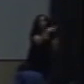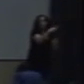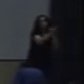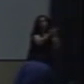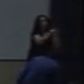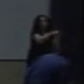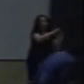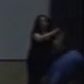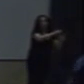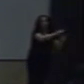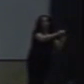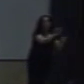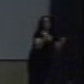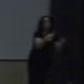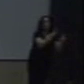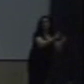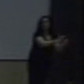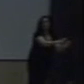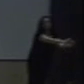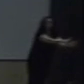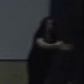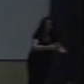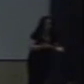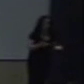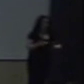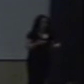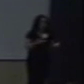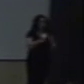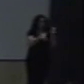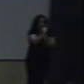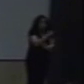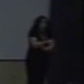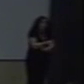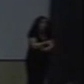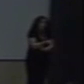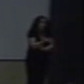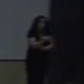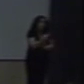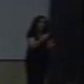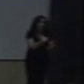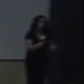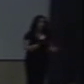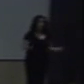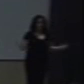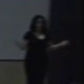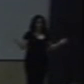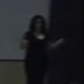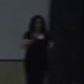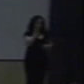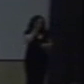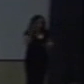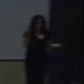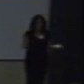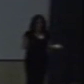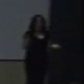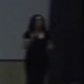a mi això també em va indignar. I després, home, hi ha una cosa que ben utilitzada és